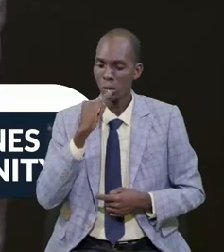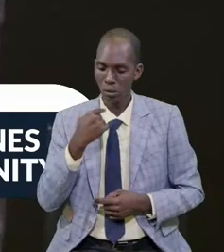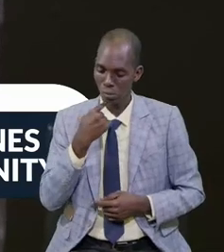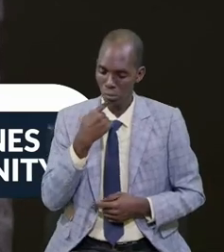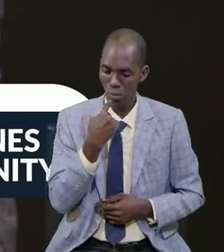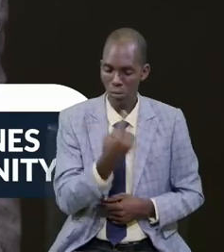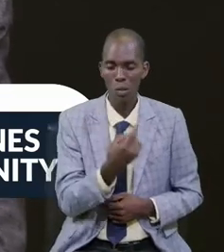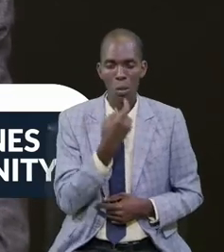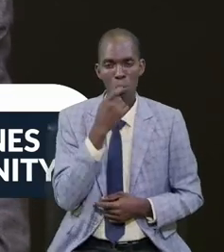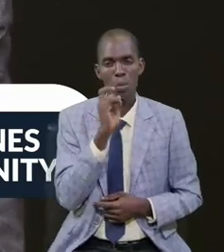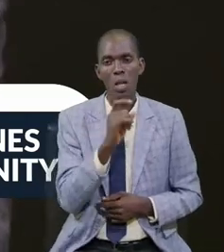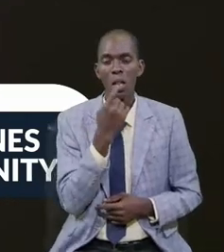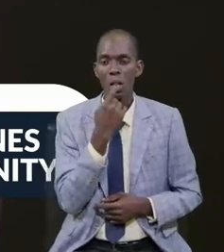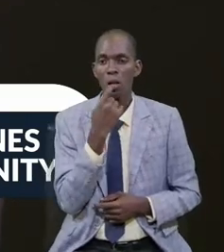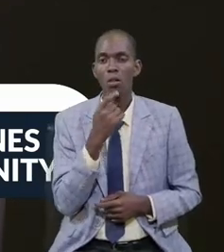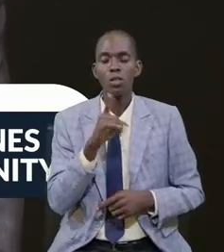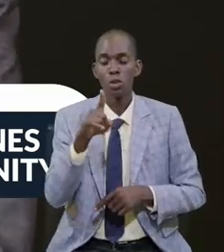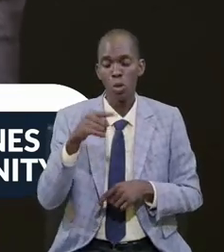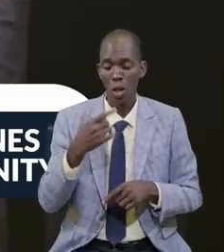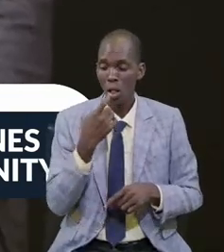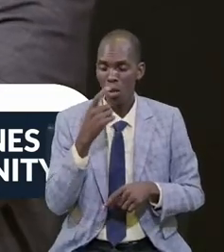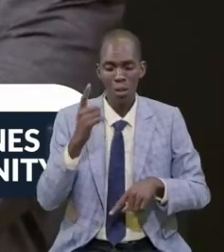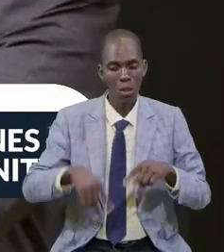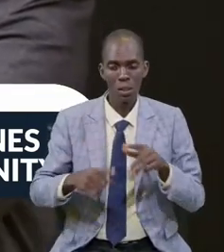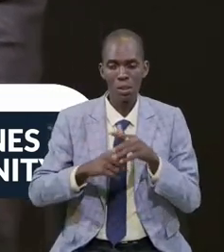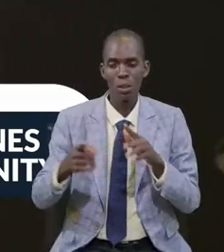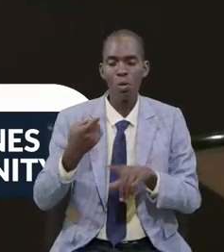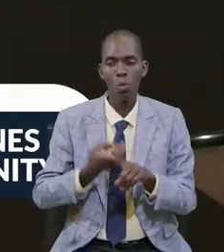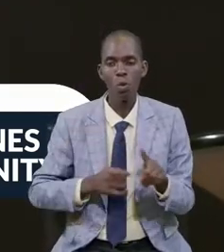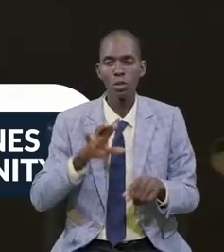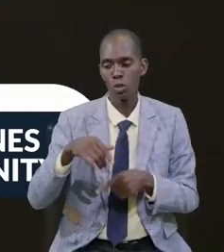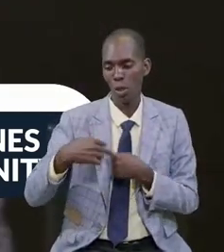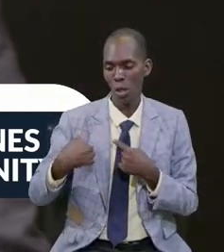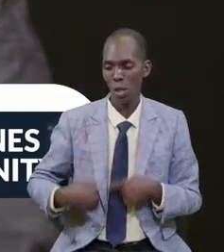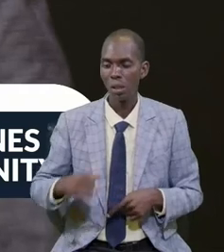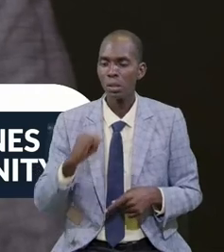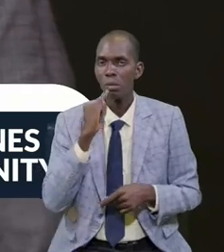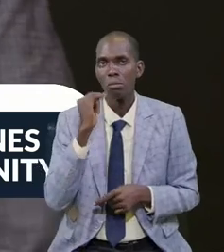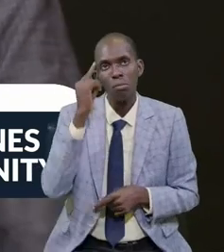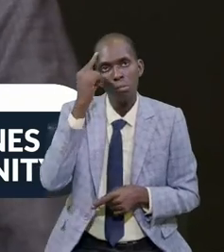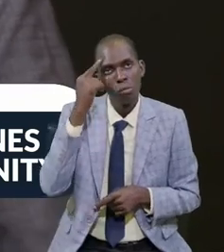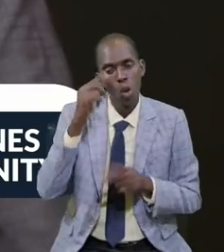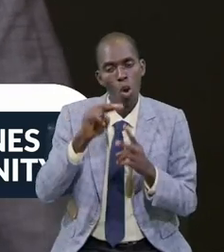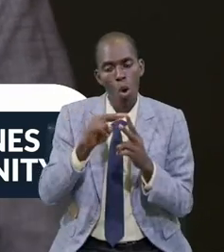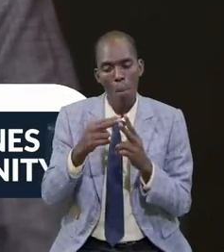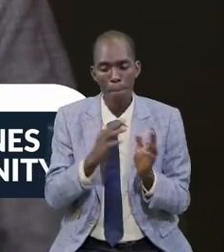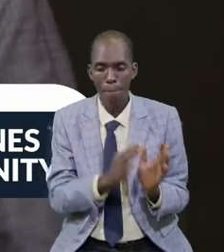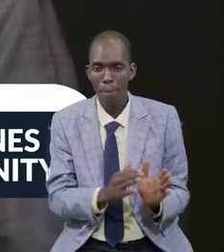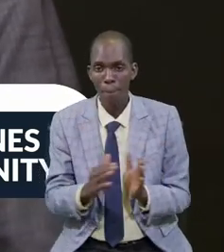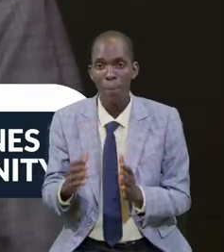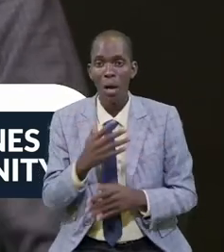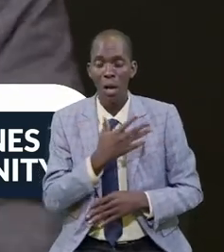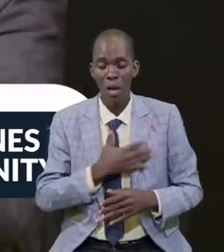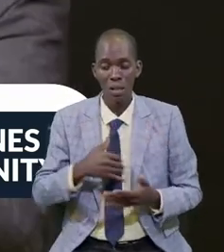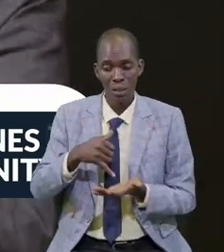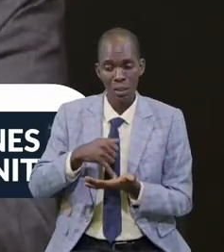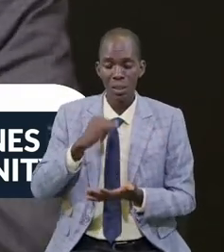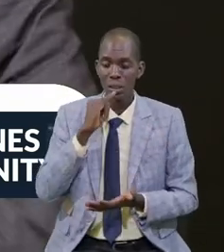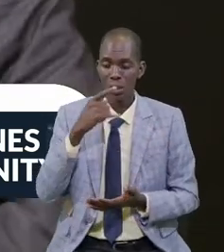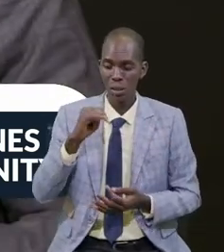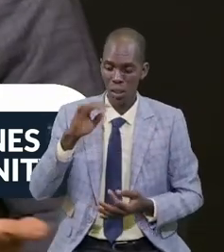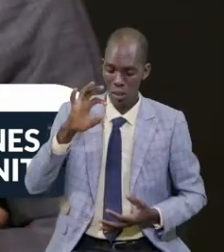votre corps pense, ce que votre cœur sent, ce que votre corps planifie. Et il faut cette connexion avec le